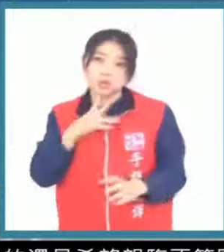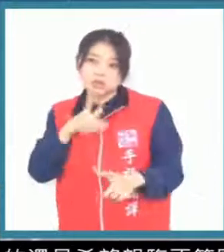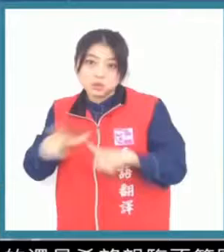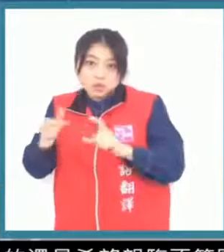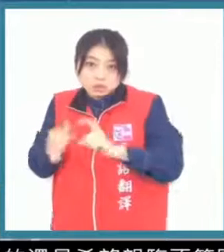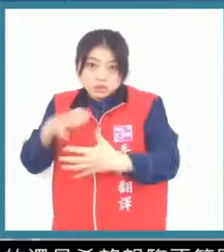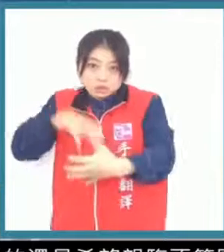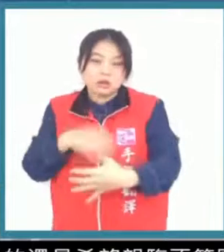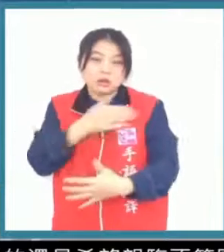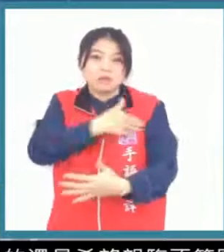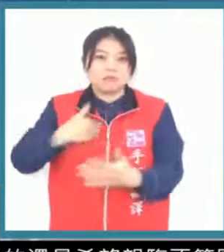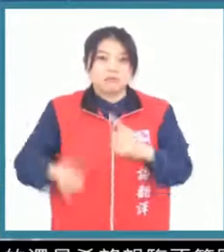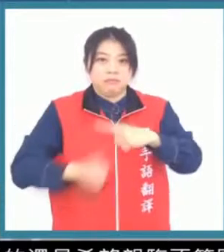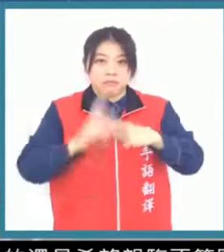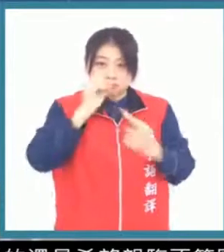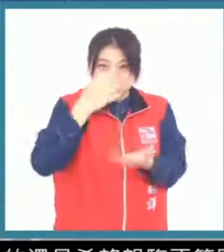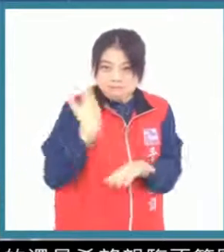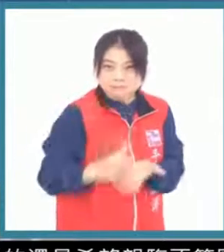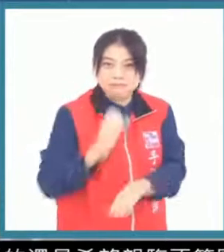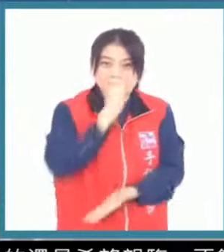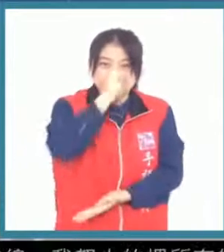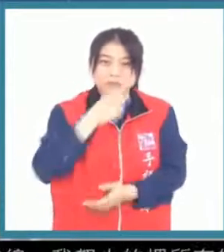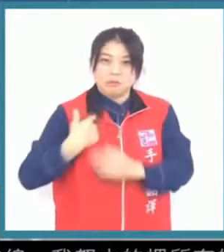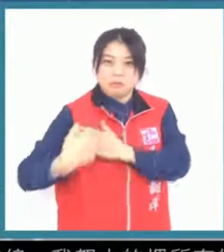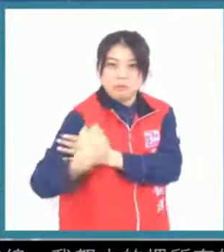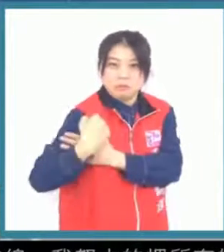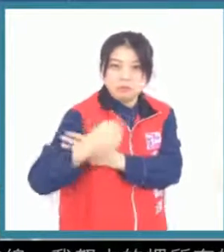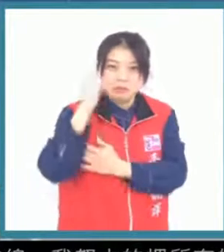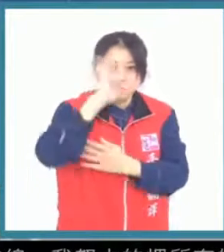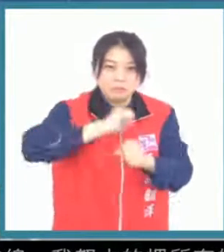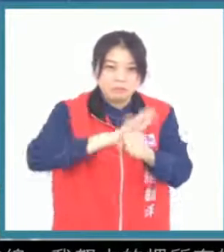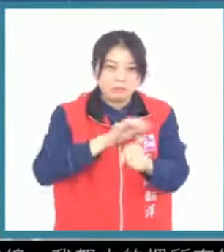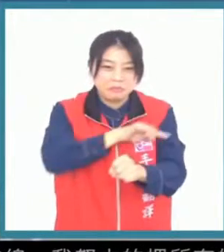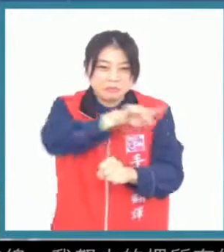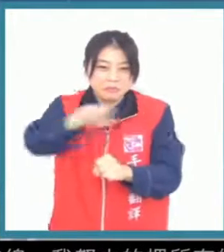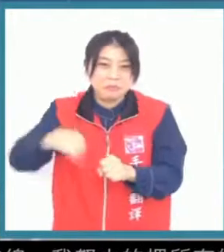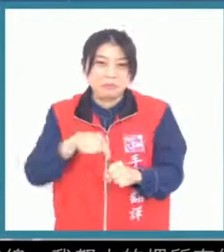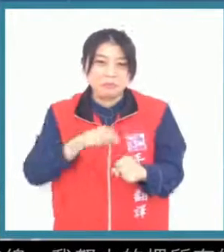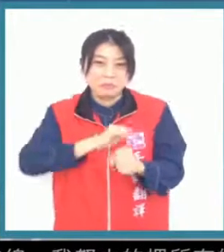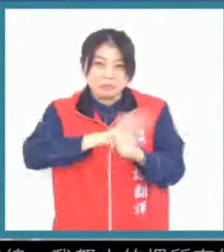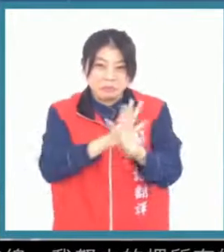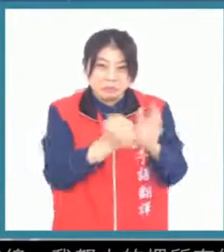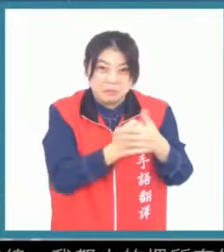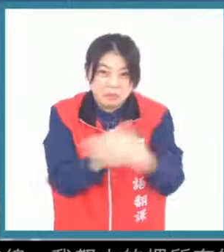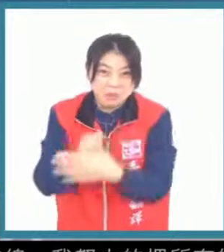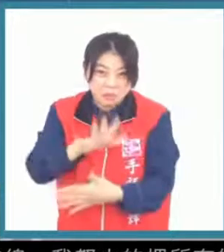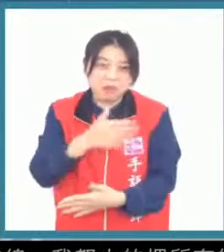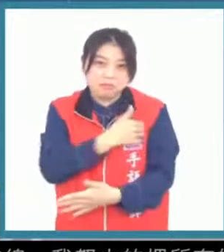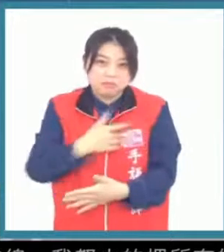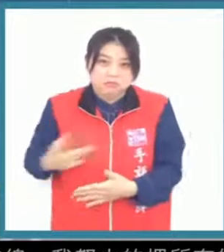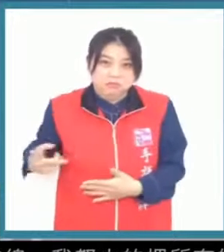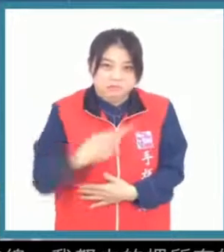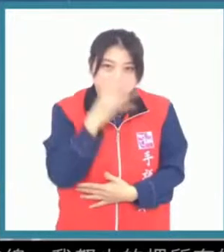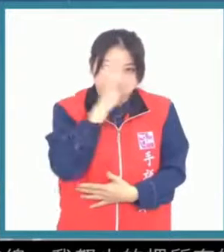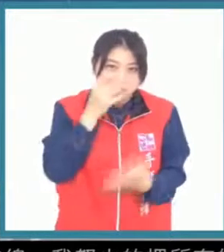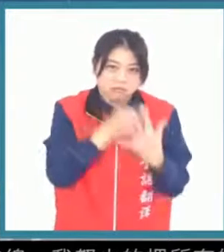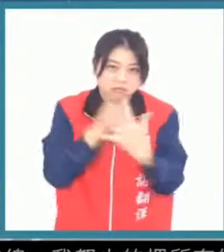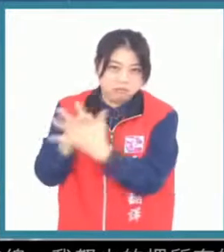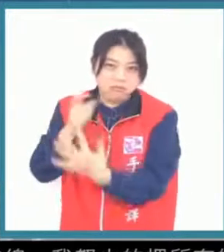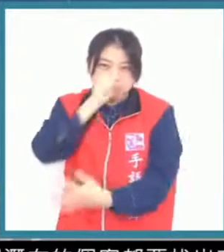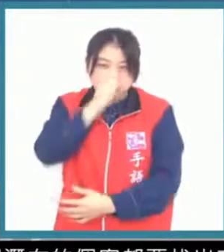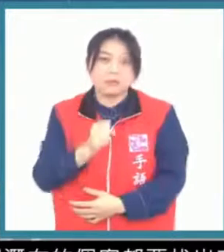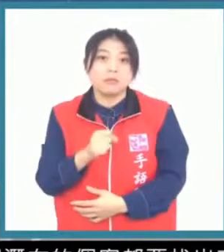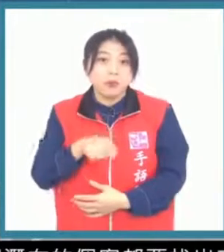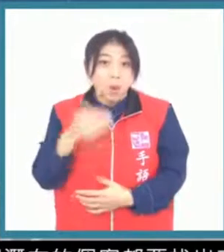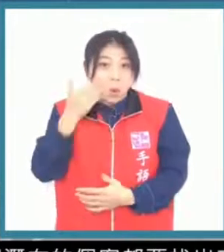力的把所有的这个潜在的个案都要找出来，找出来就可以确保没有下